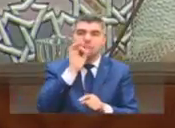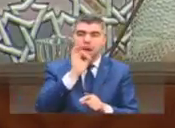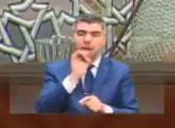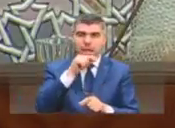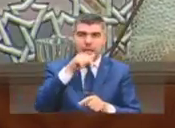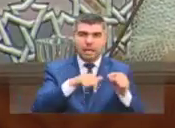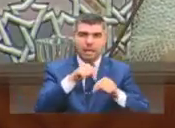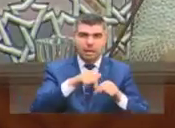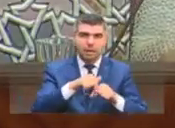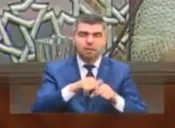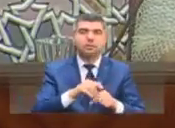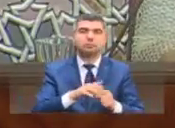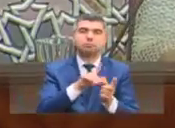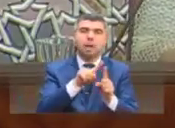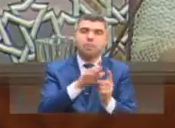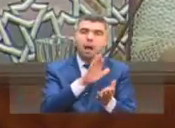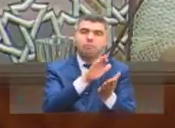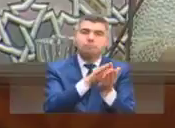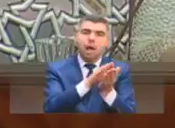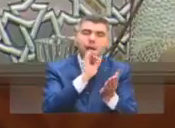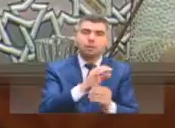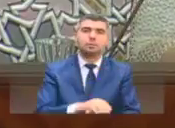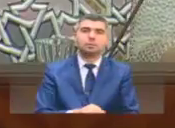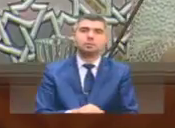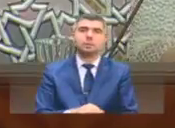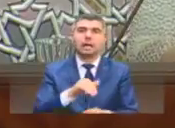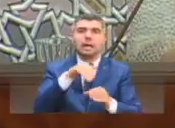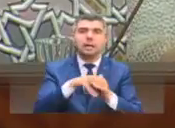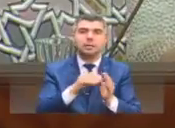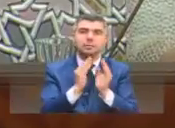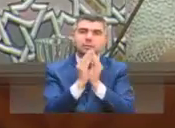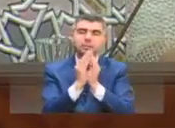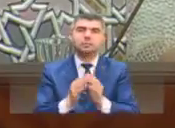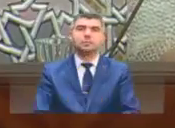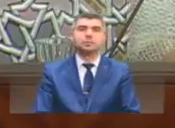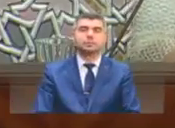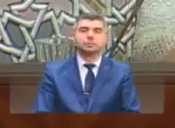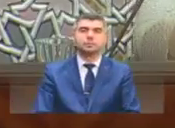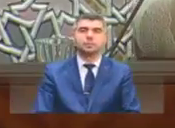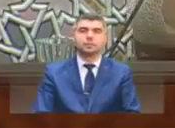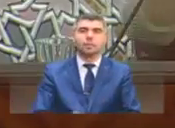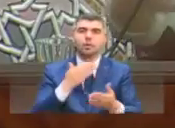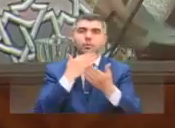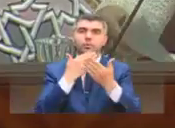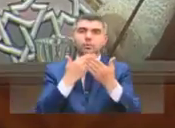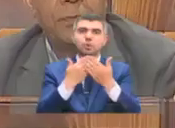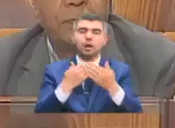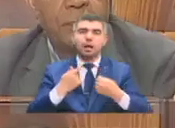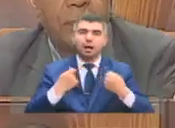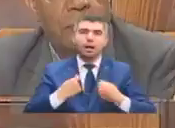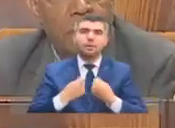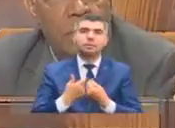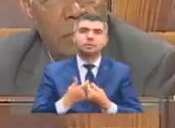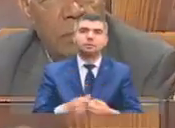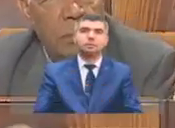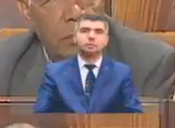عليها للسيدات والسادة النواب المحترمين من فريق العدالة والتنمية. تفضل سيد النائب. شكرا سيد الرئيسة. سيدة كاتبة الدولة،